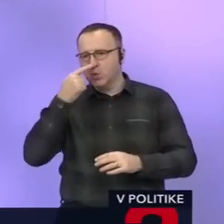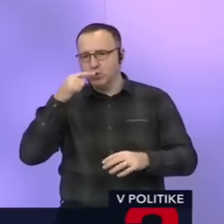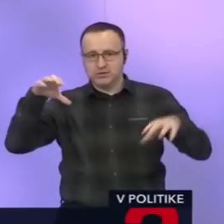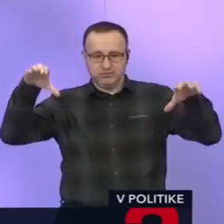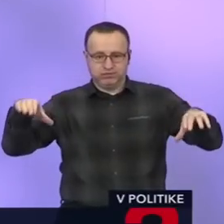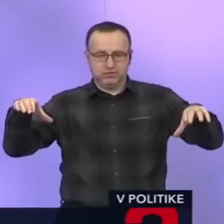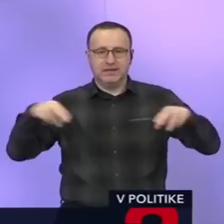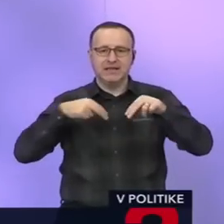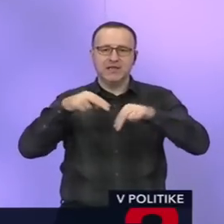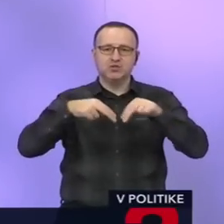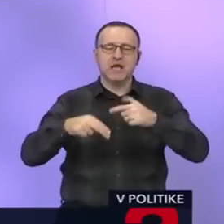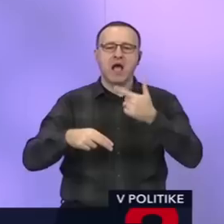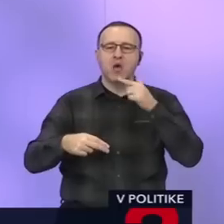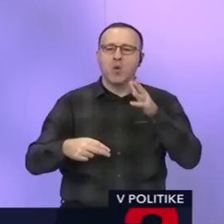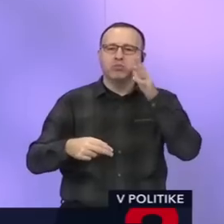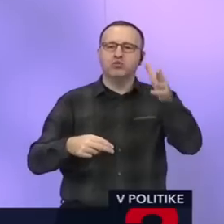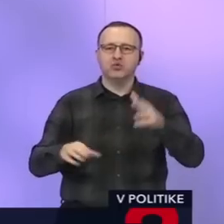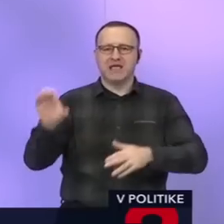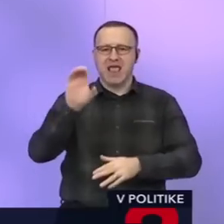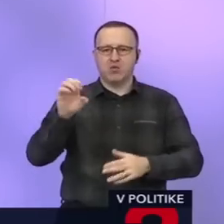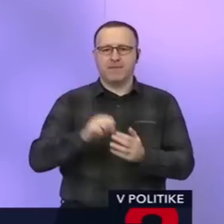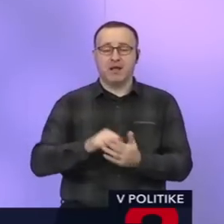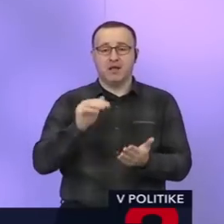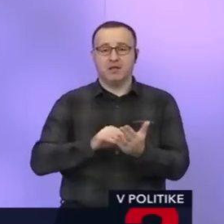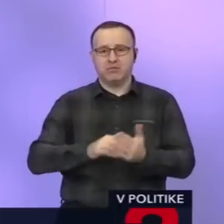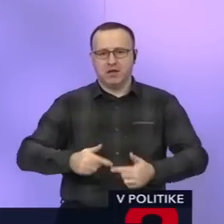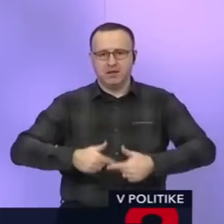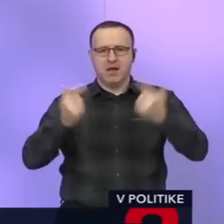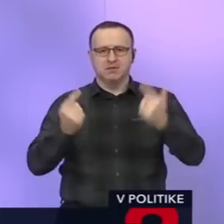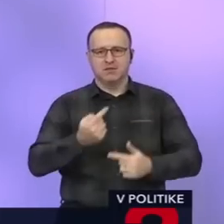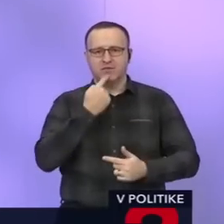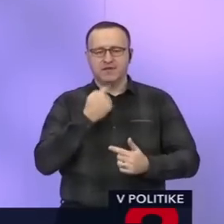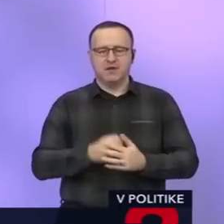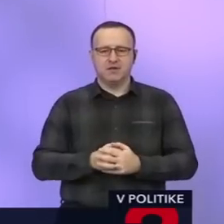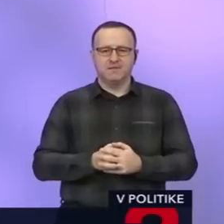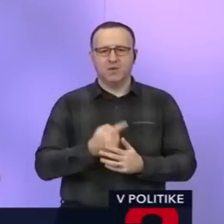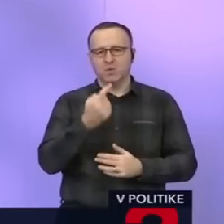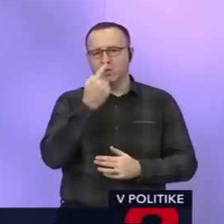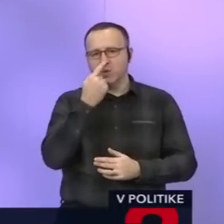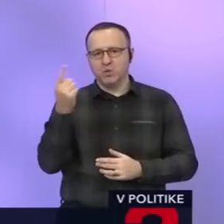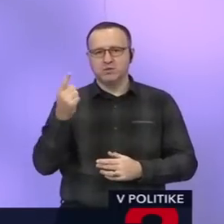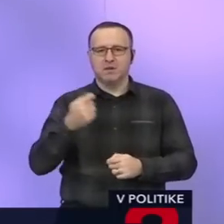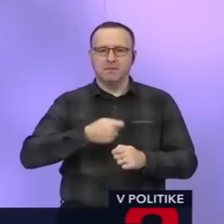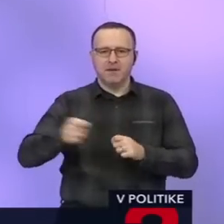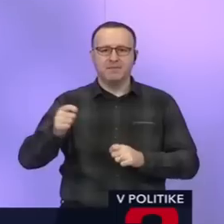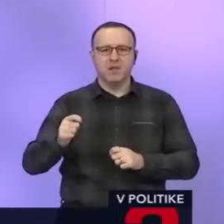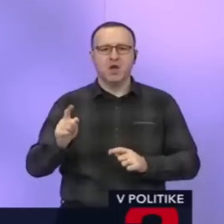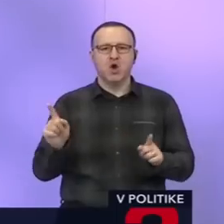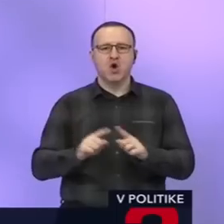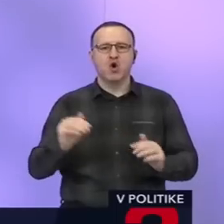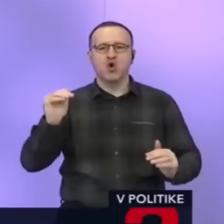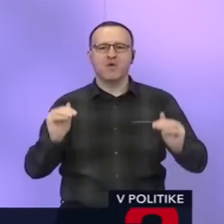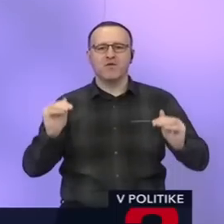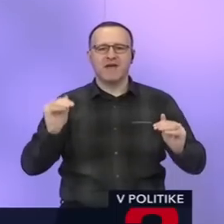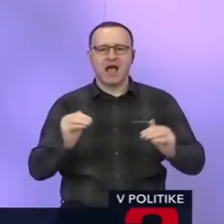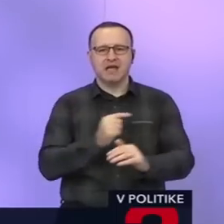No a tuto treba jasne povedať, že Rusko reaguje na rovnováhu síl, takže